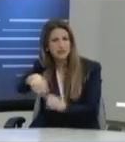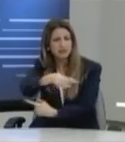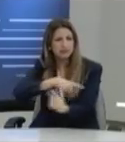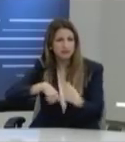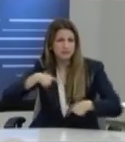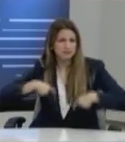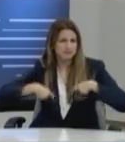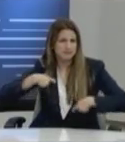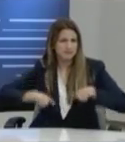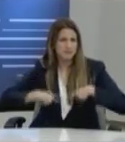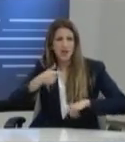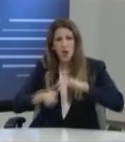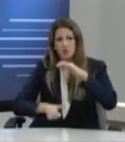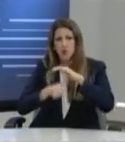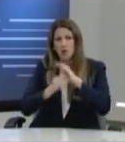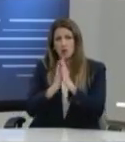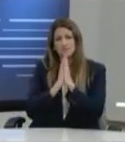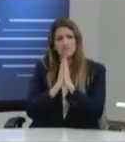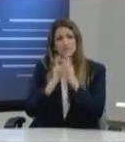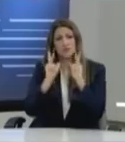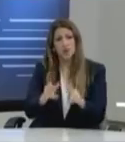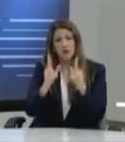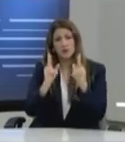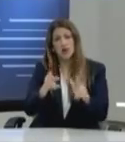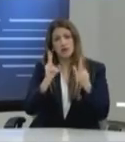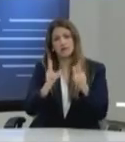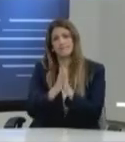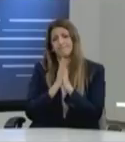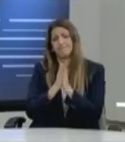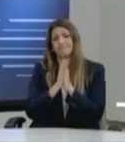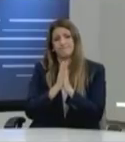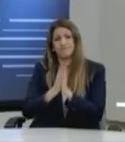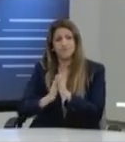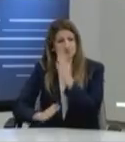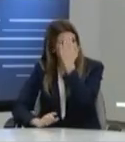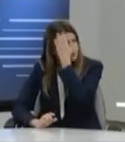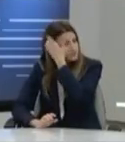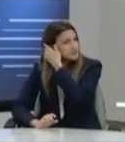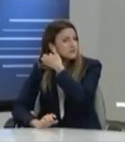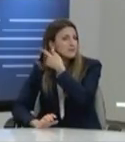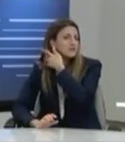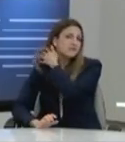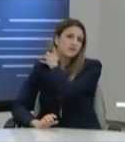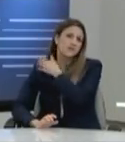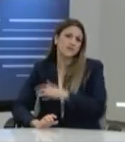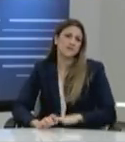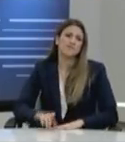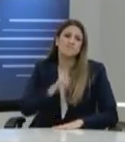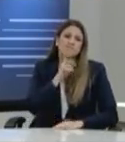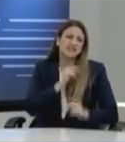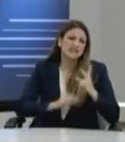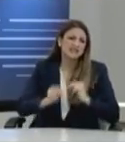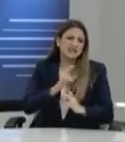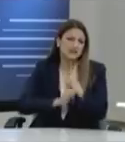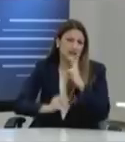Λοιπόν... Κάντε ησυχία, παρακαλώ, κύριε Κάτση, σας παρακαλώ. Μιας και μιλάτε, επειδή... Κάντε